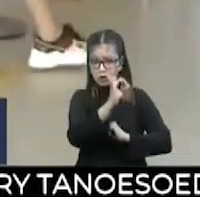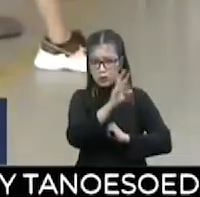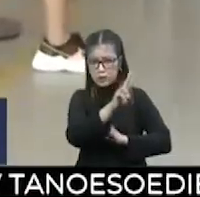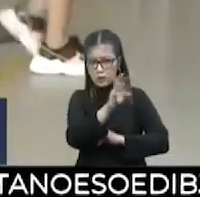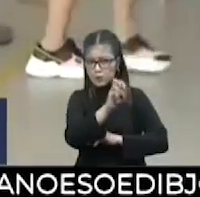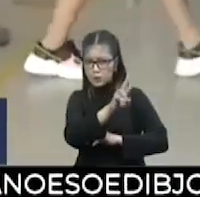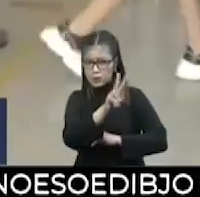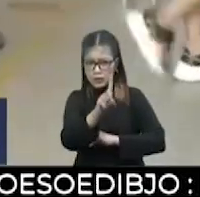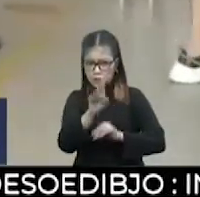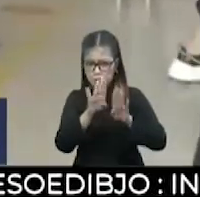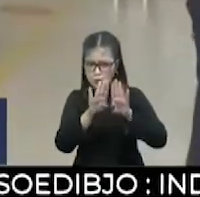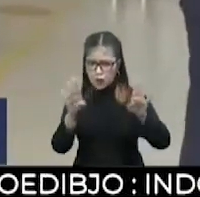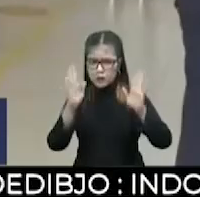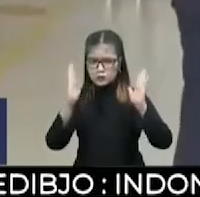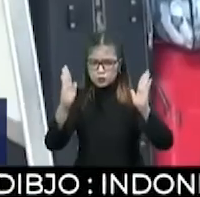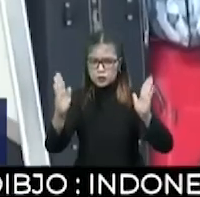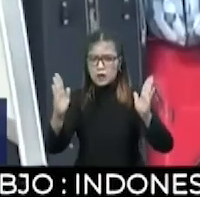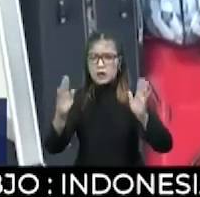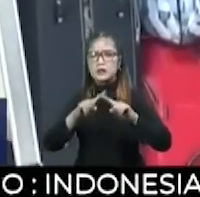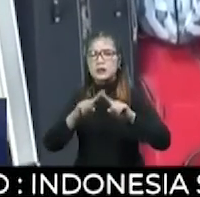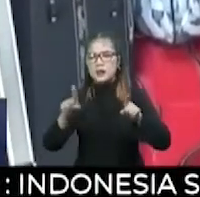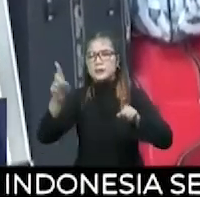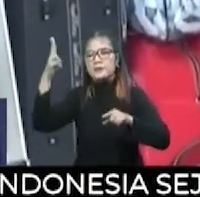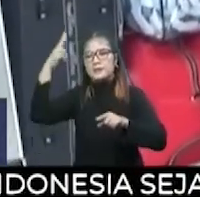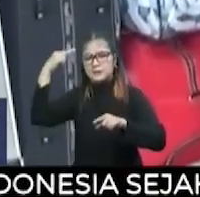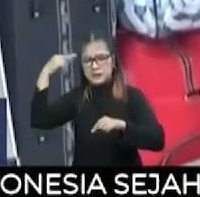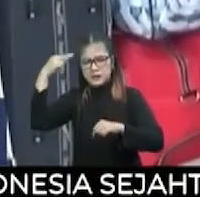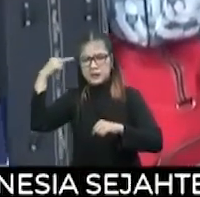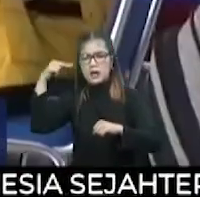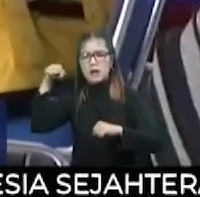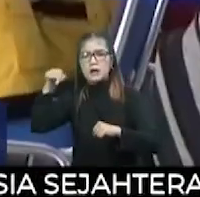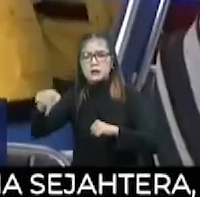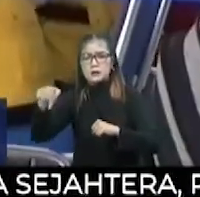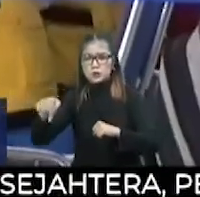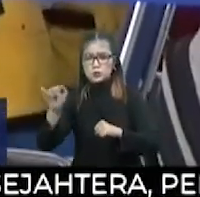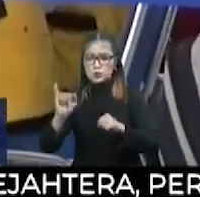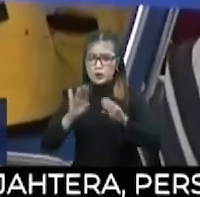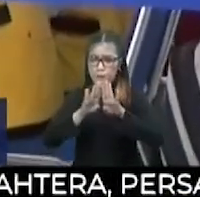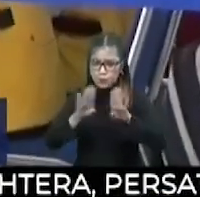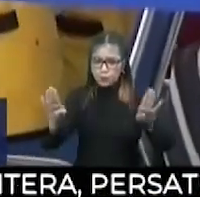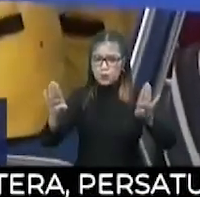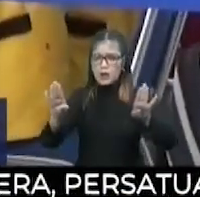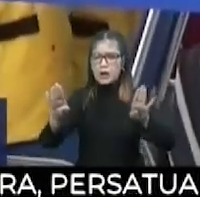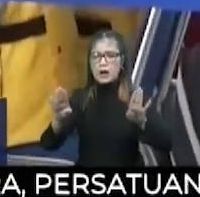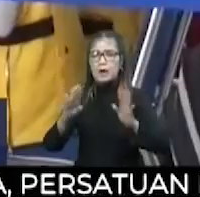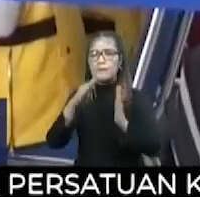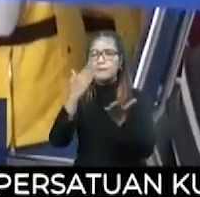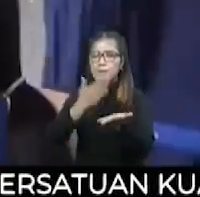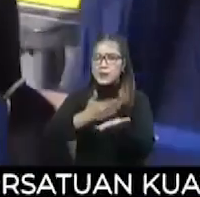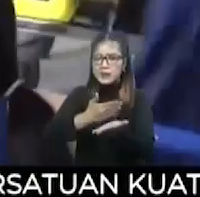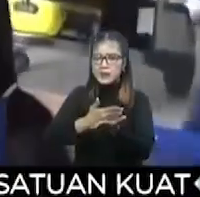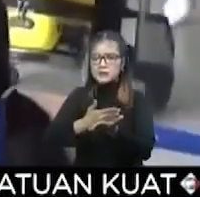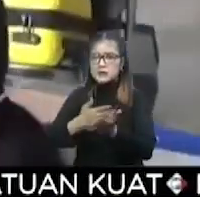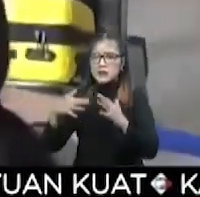Sempat dibuka awal Desember 2021, pemerintah kembali membatasi pintu masuk penumpang internasional WNI baik melalui jalur udara, laut, dan